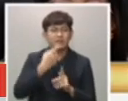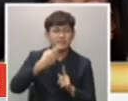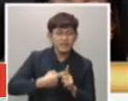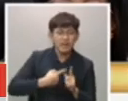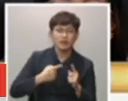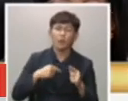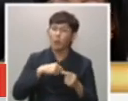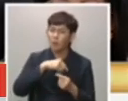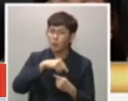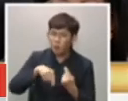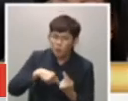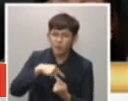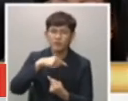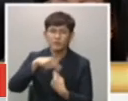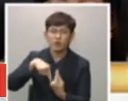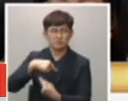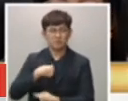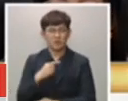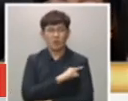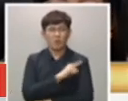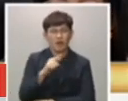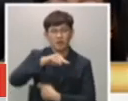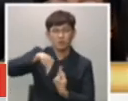นี้วันต่อวัน